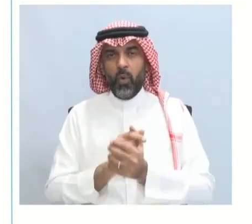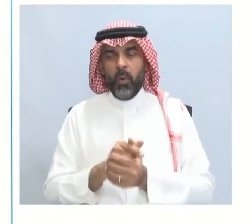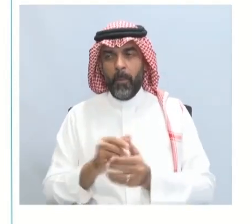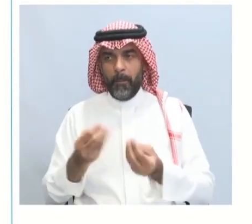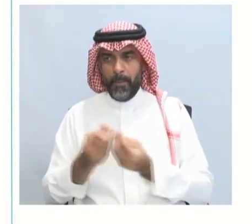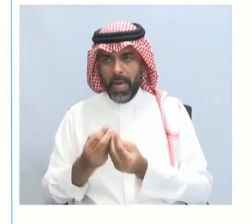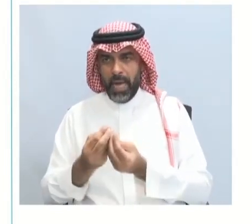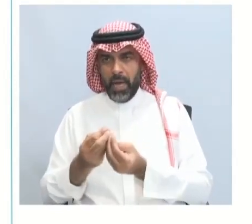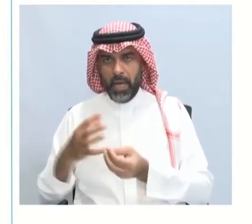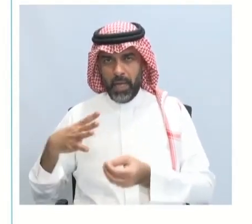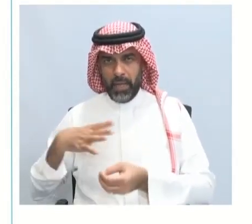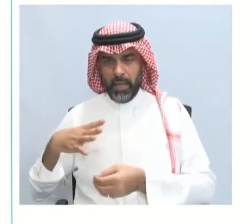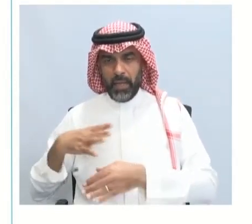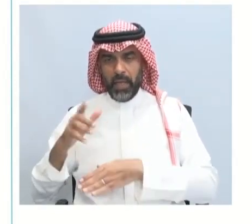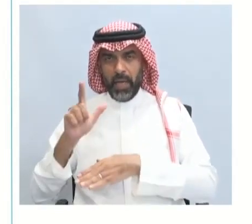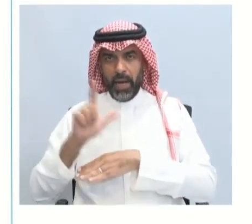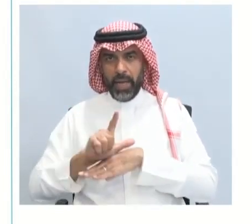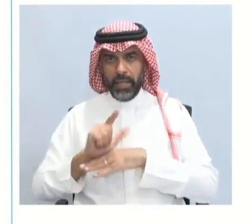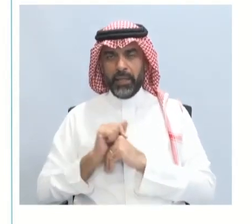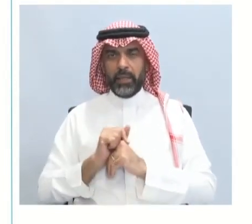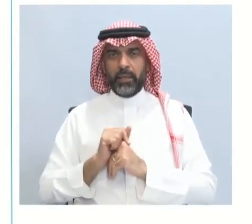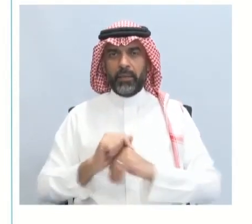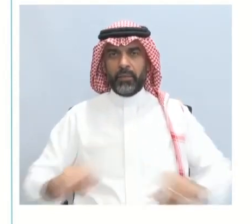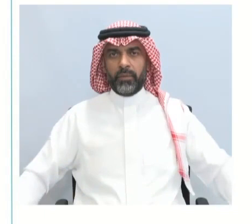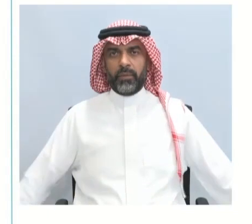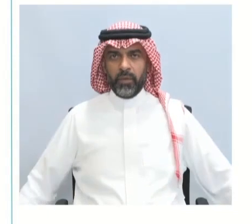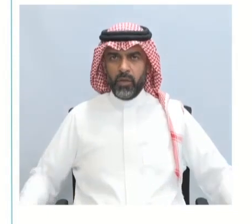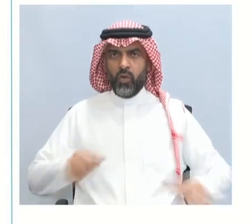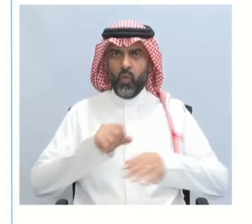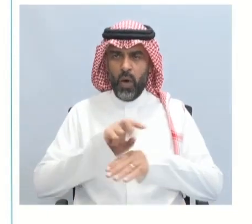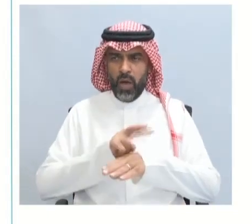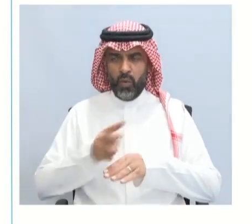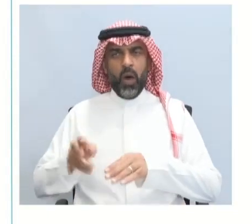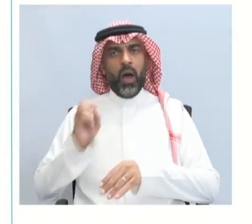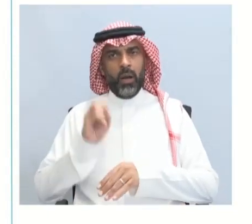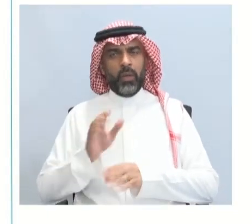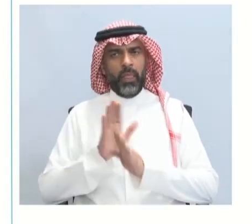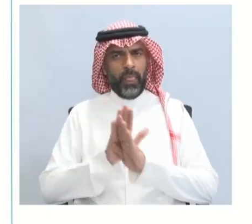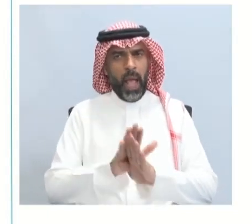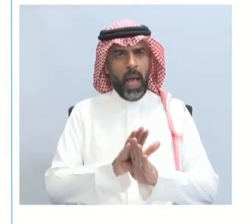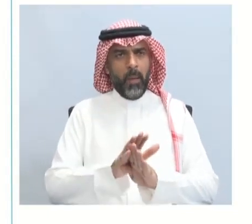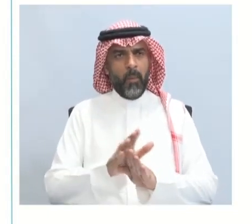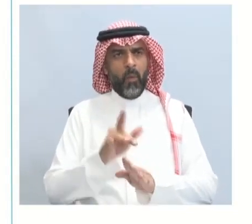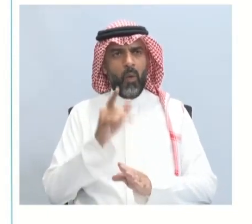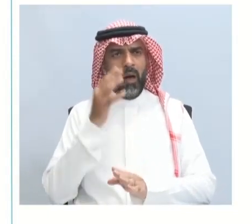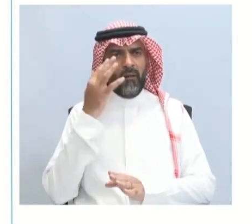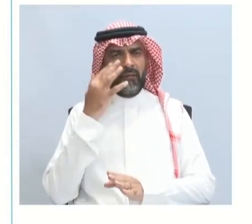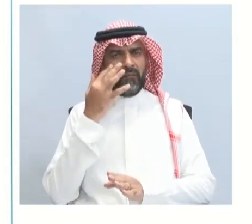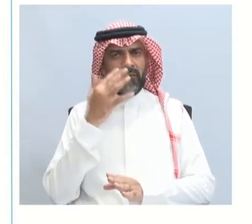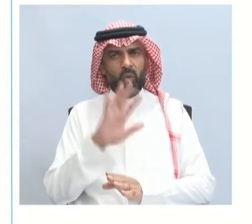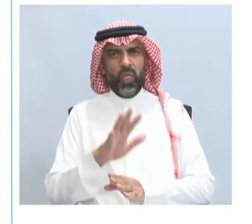لدينا الرئيس التقليدي لدينا الرئيس الداعم لدينا الرئيس الفوضوي واخيرا